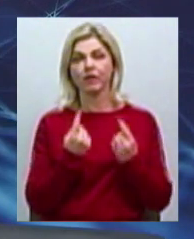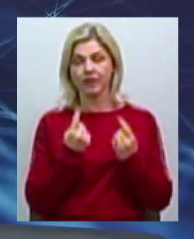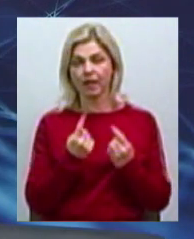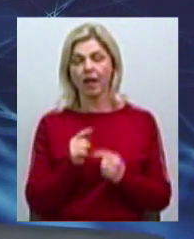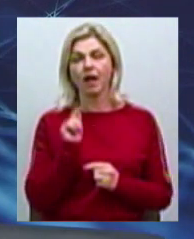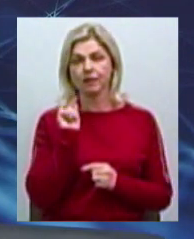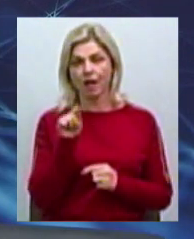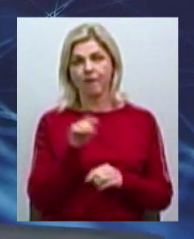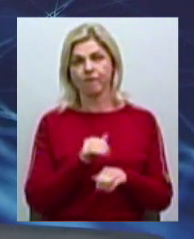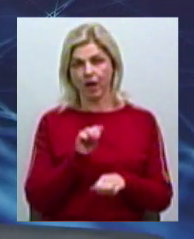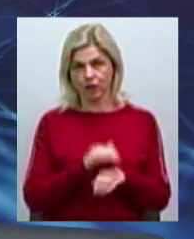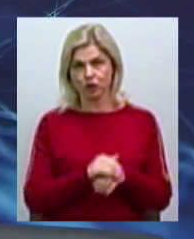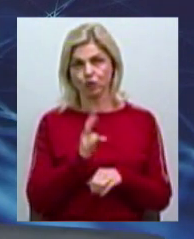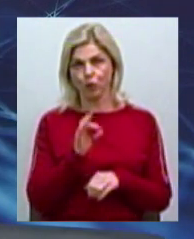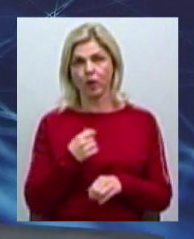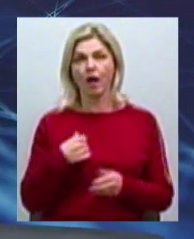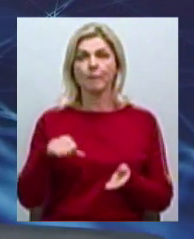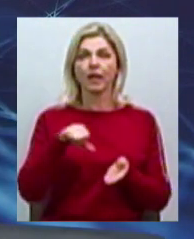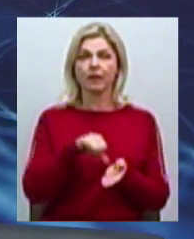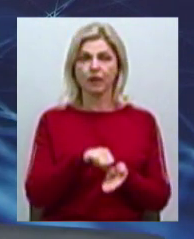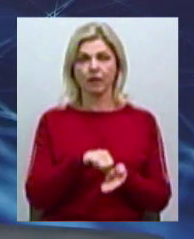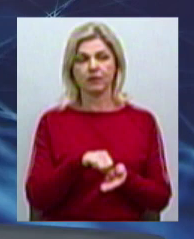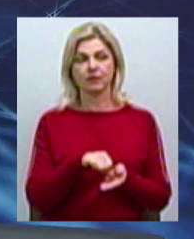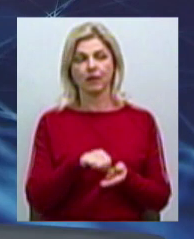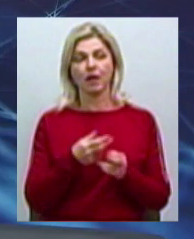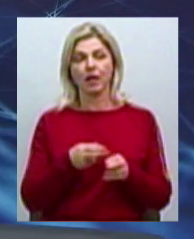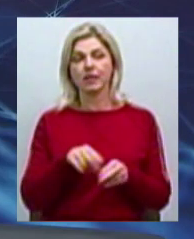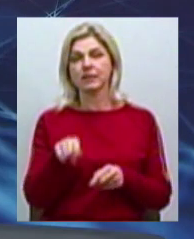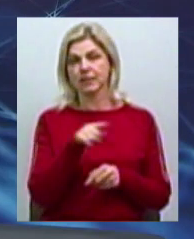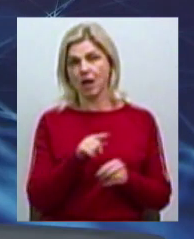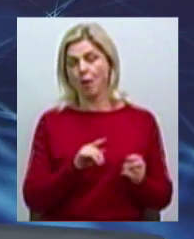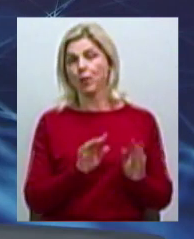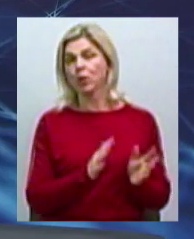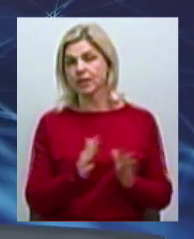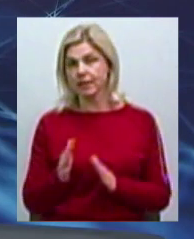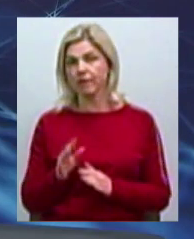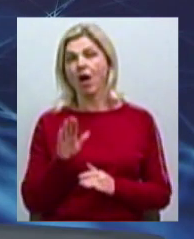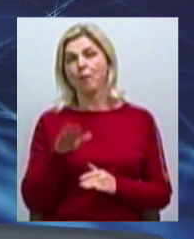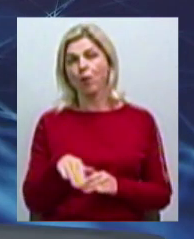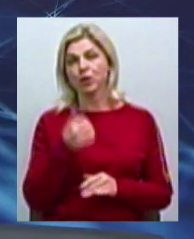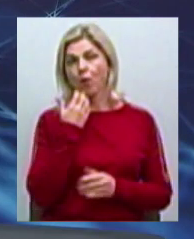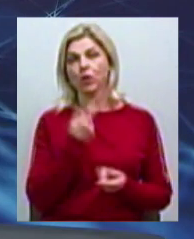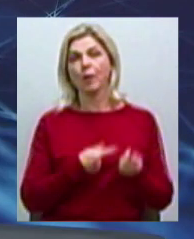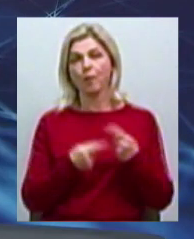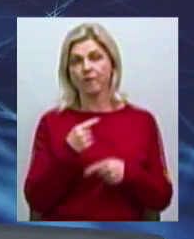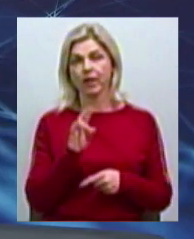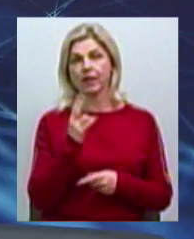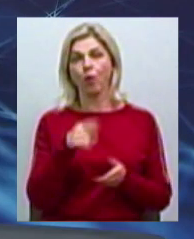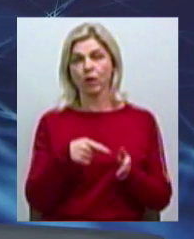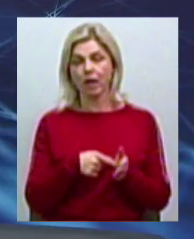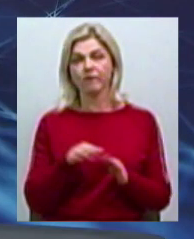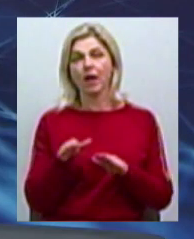там фактично я приєдналася до цих процесів. Потім вже, коли повернулася в Миколаїв